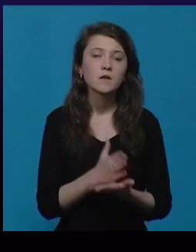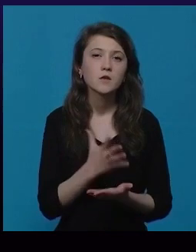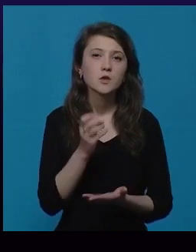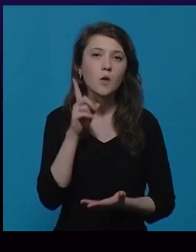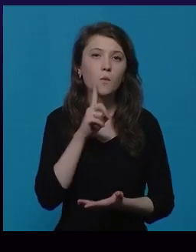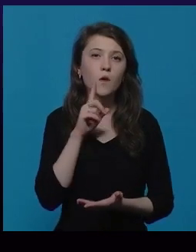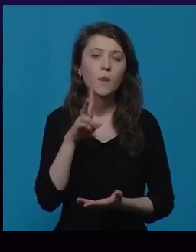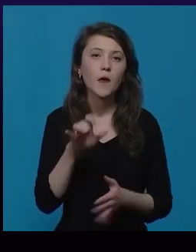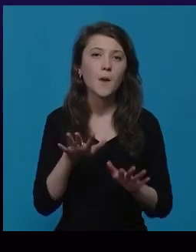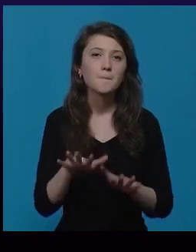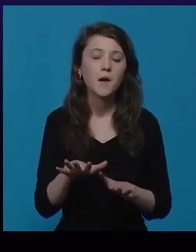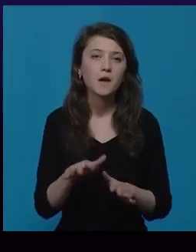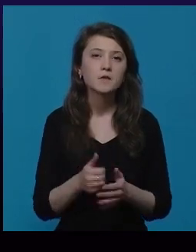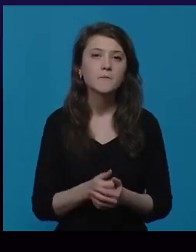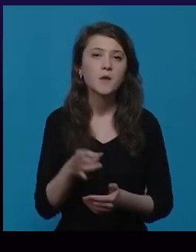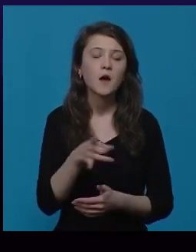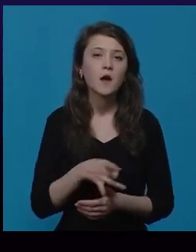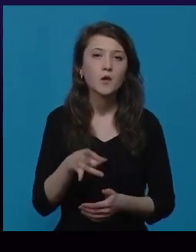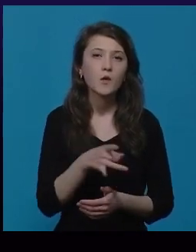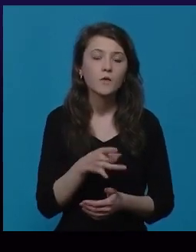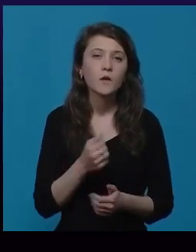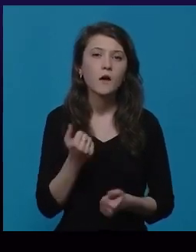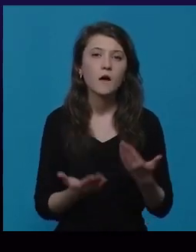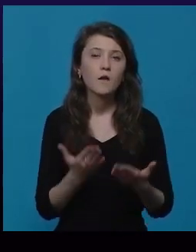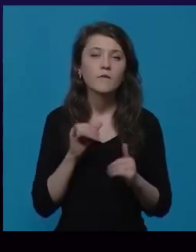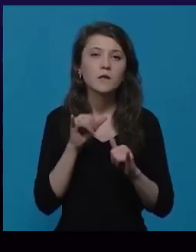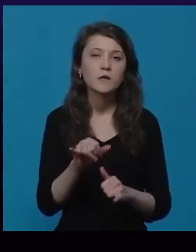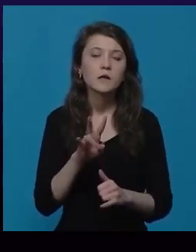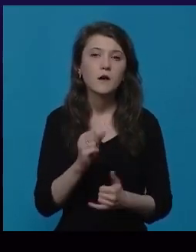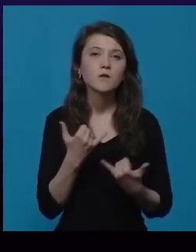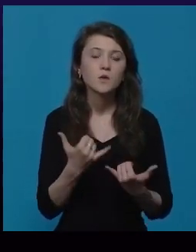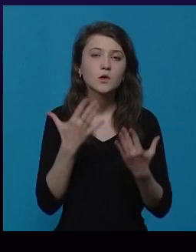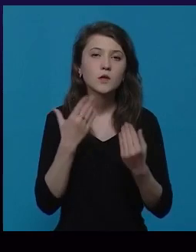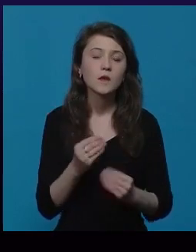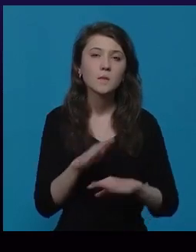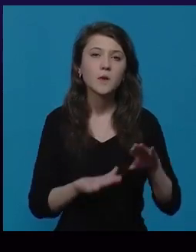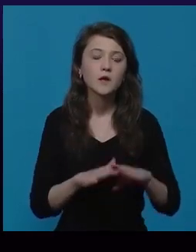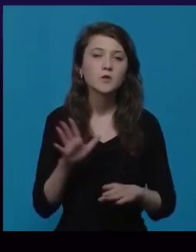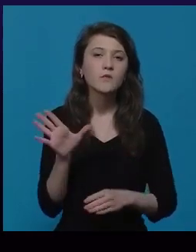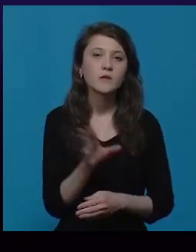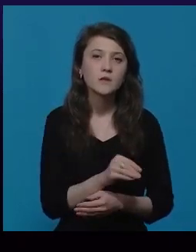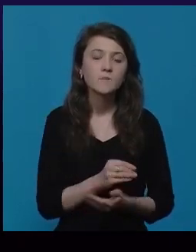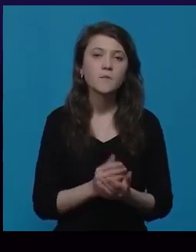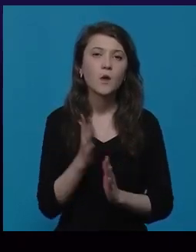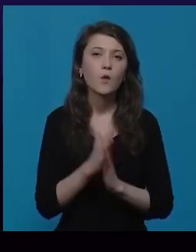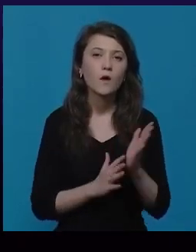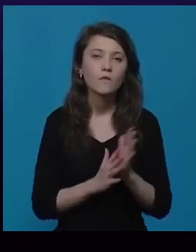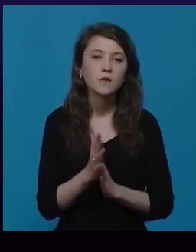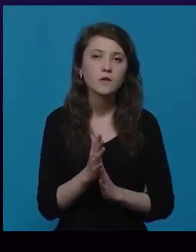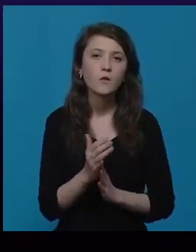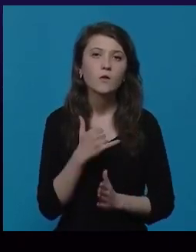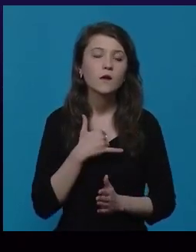балансі району, але в їх на сьогоднішній день практично всі є, ну, рукавички, в нас їх